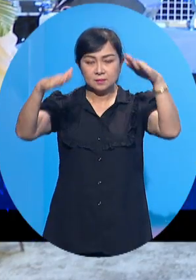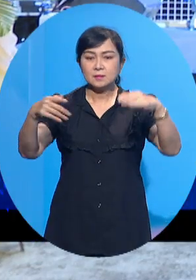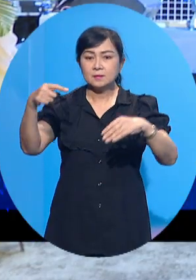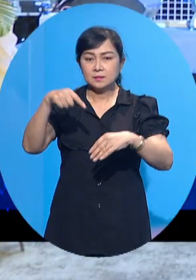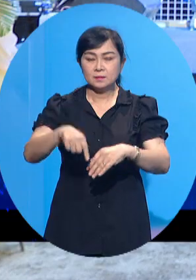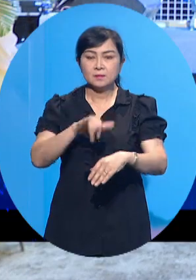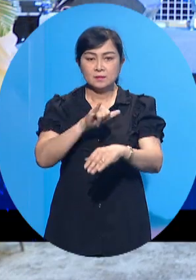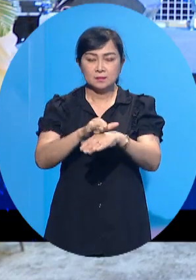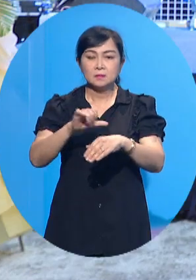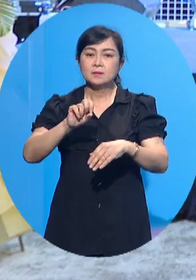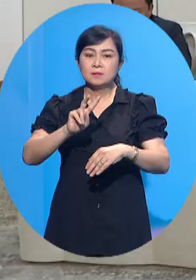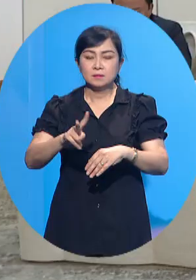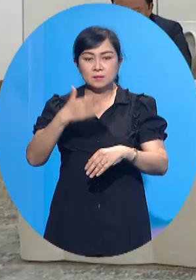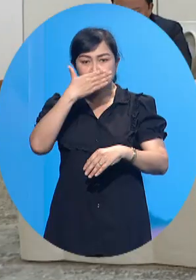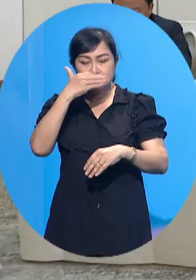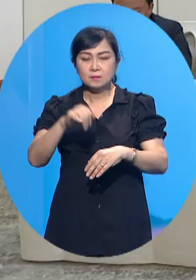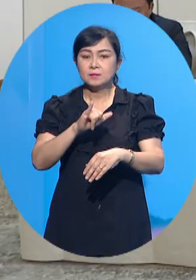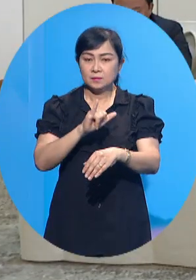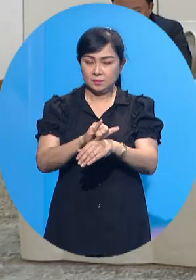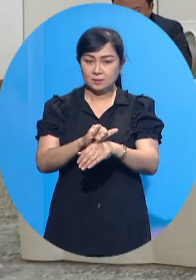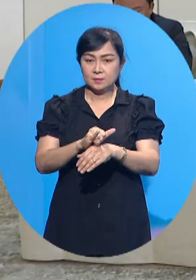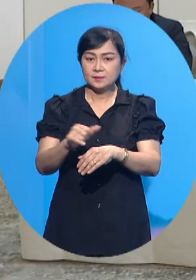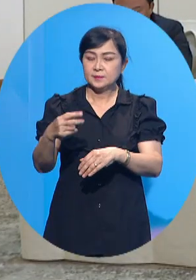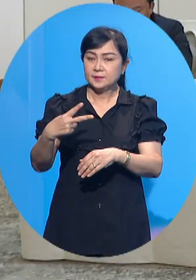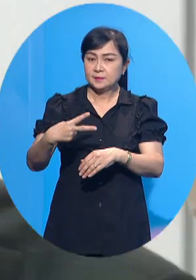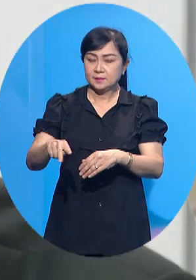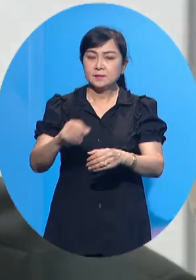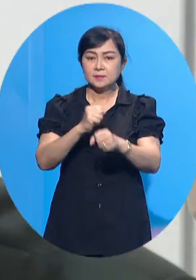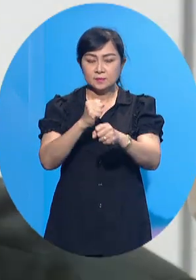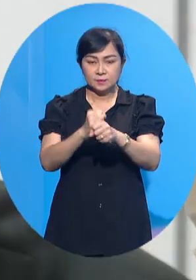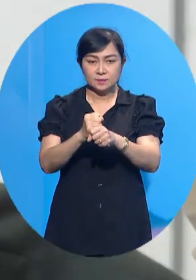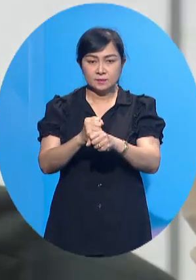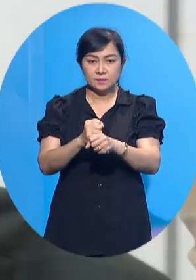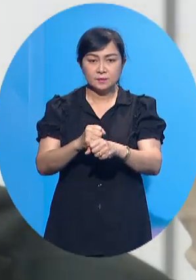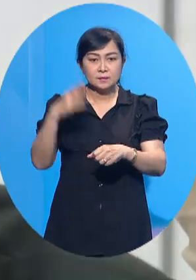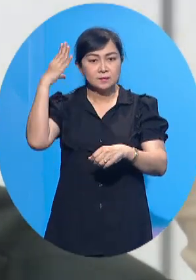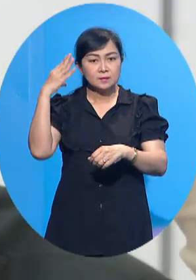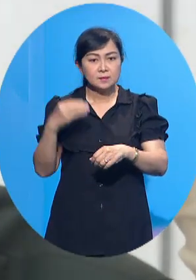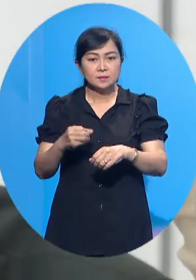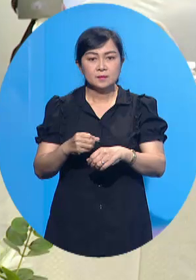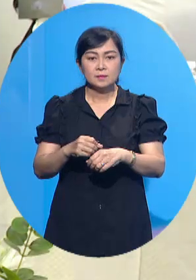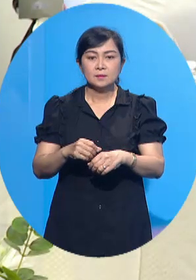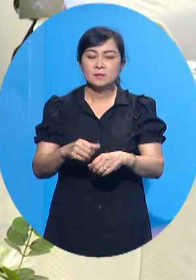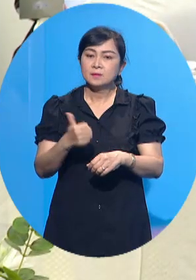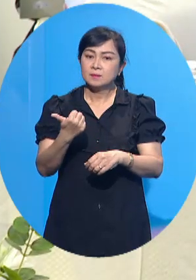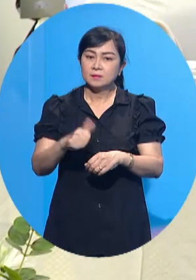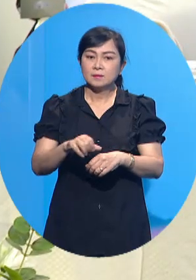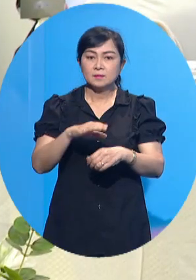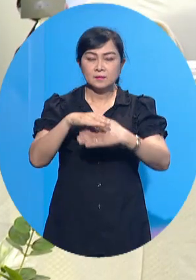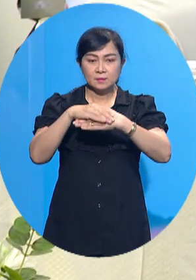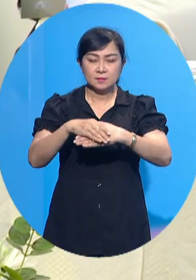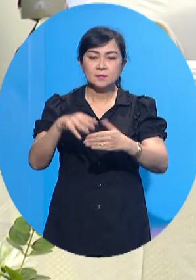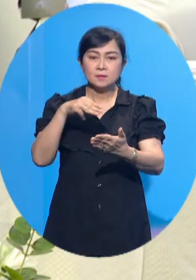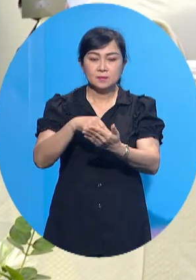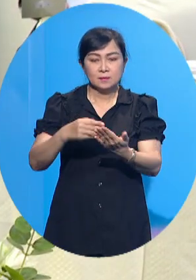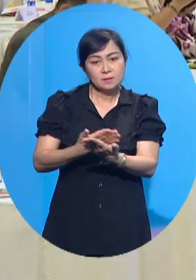đến nhu cầu của bạn sinh viên, đặc biệt là nhu cầu về công việc sau khi mà các bạn tốt nghiệp ra trường, cũng như là cho các bạn có cơ